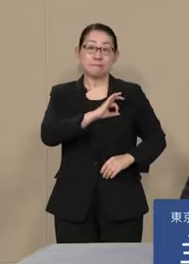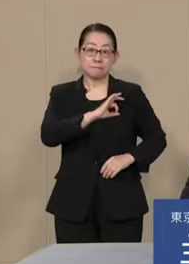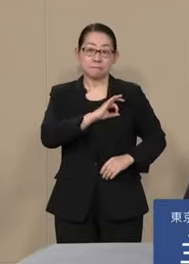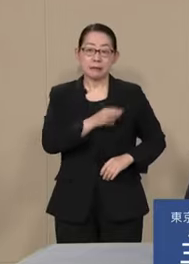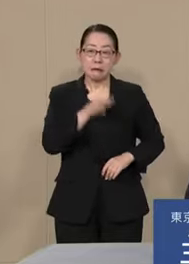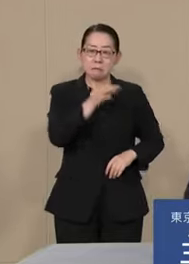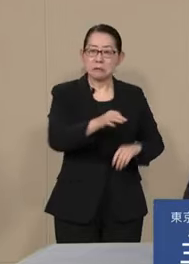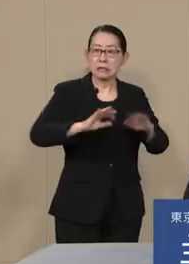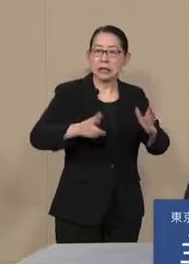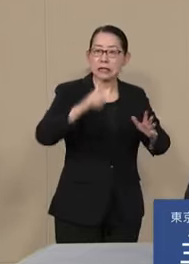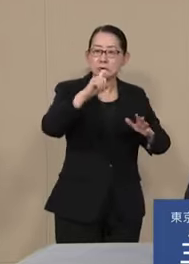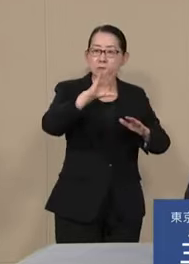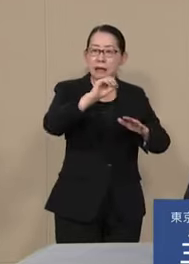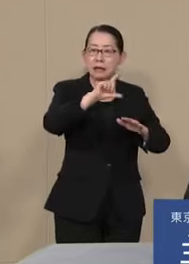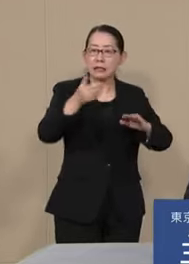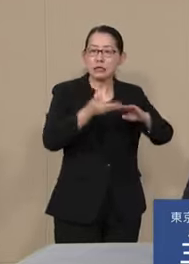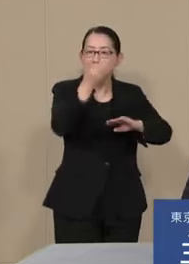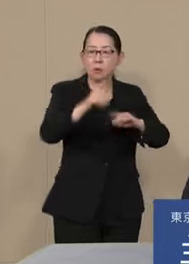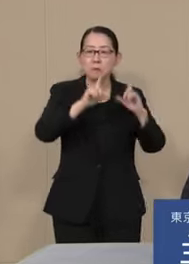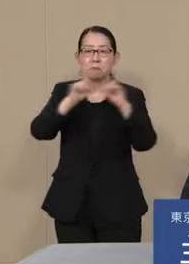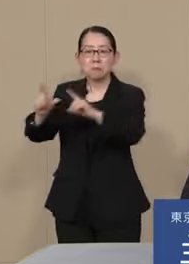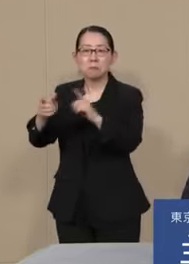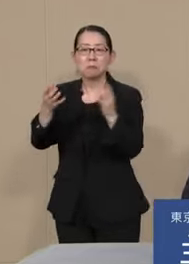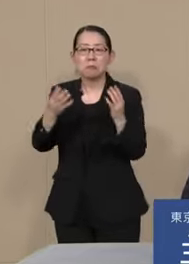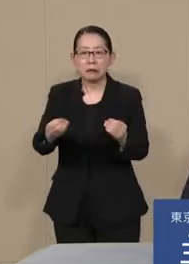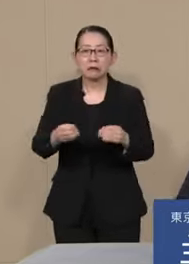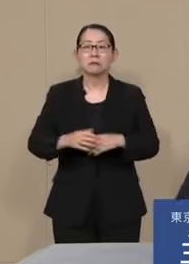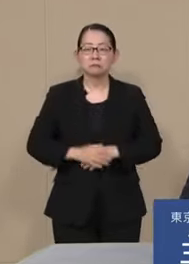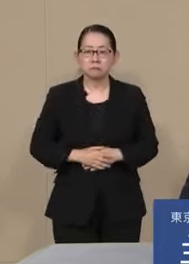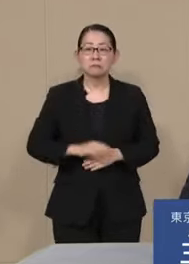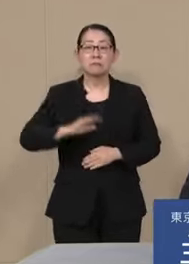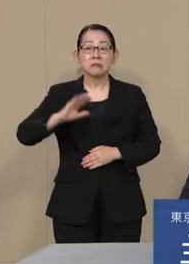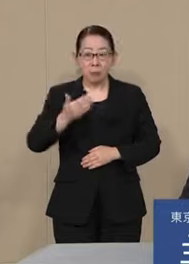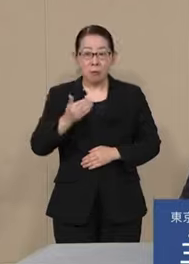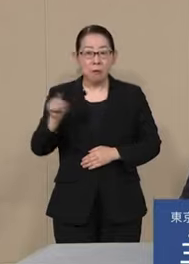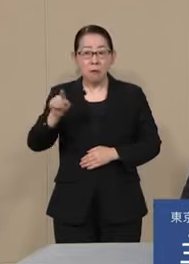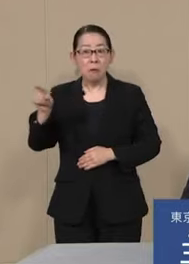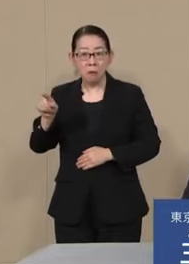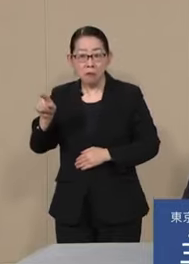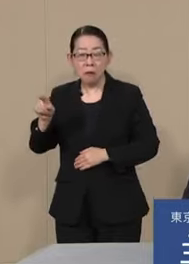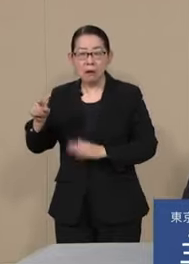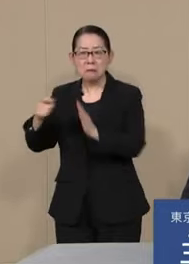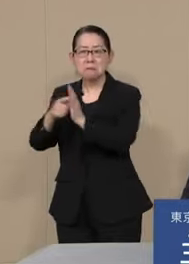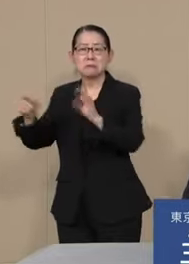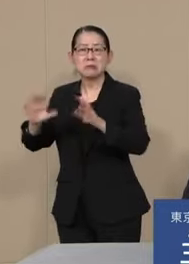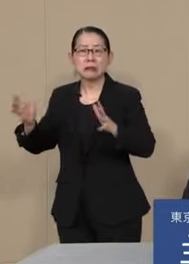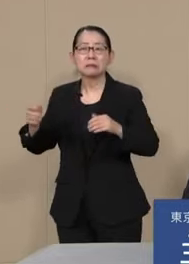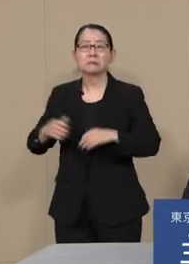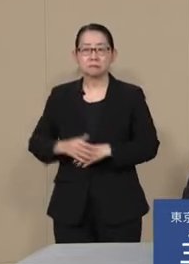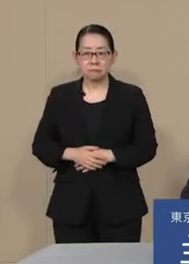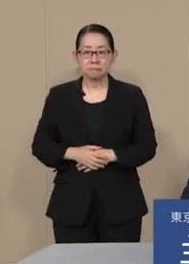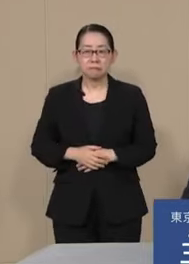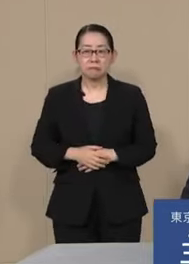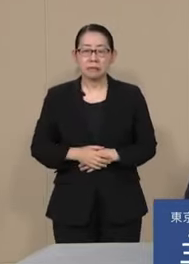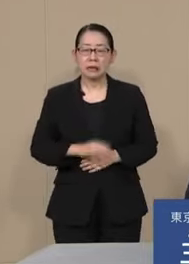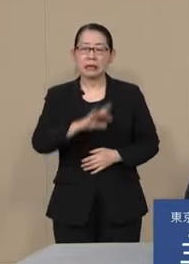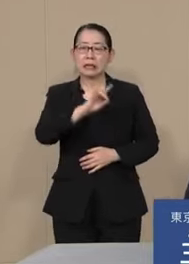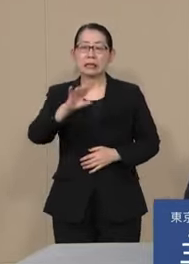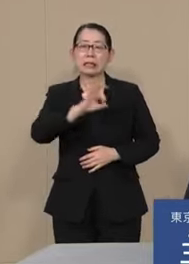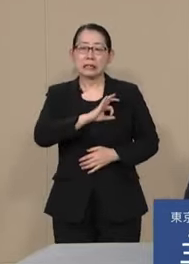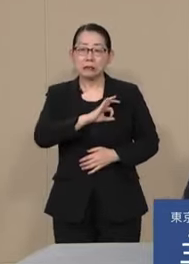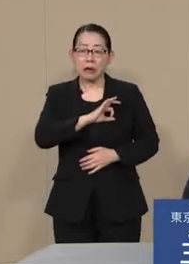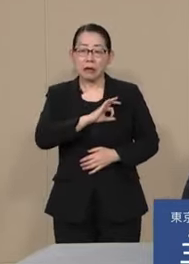を対応つまり題をしてること講しましたですがの役員は無表です国会議員は受信